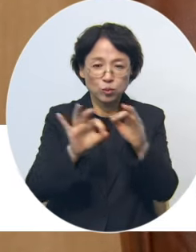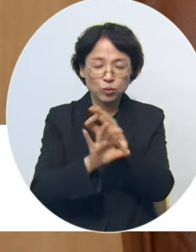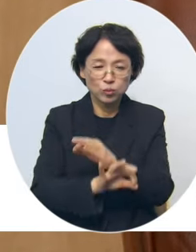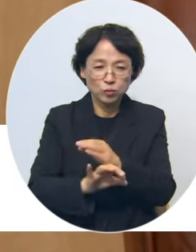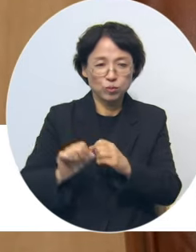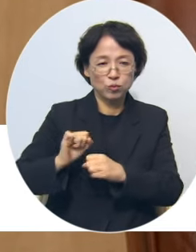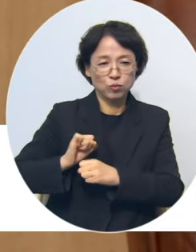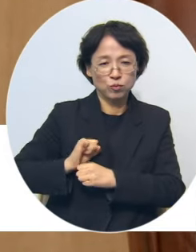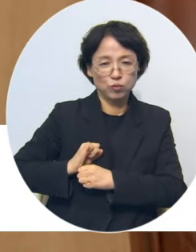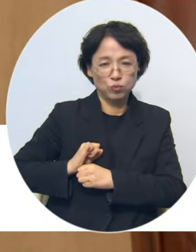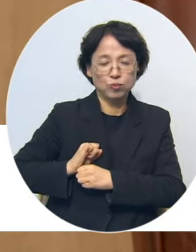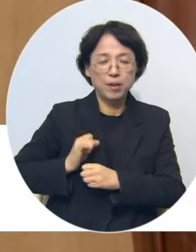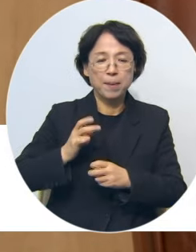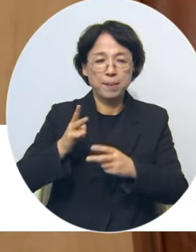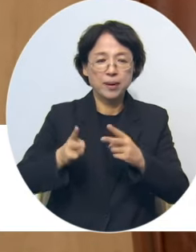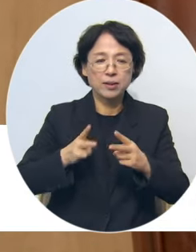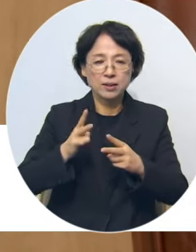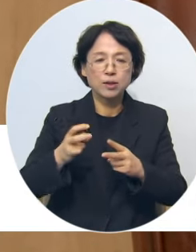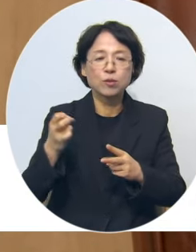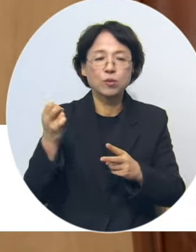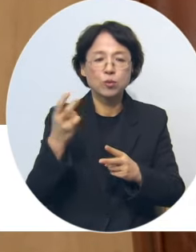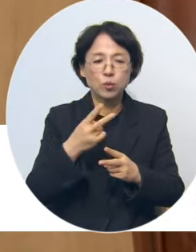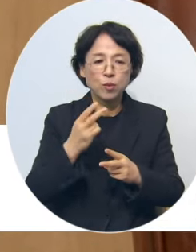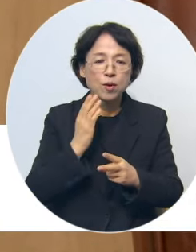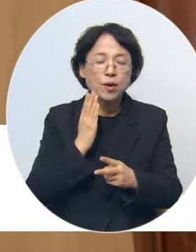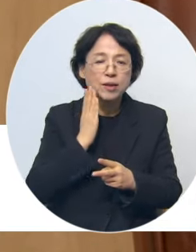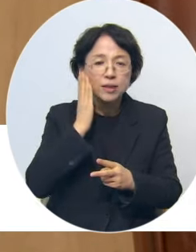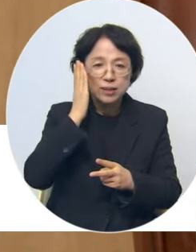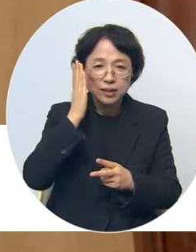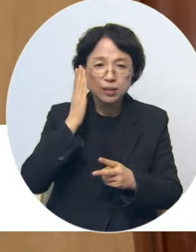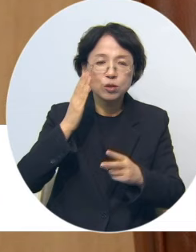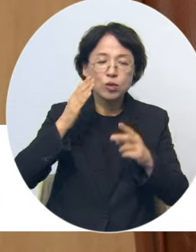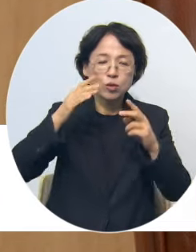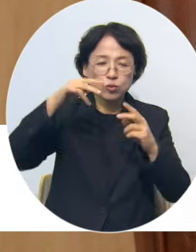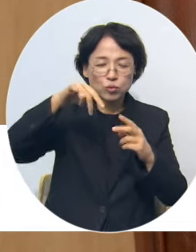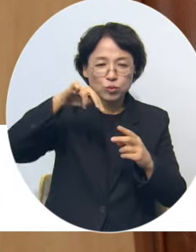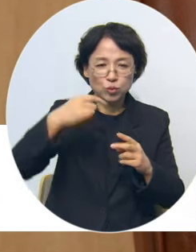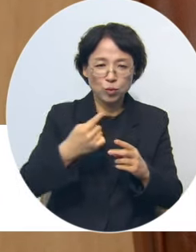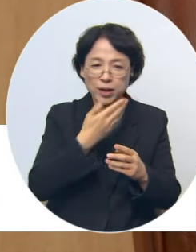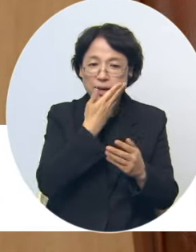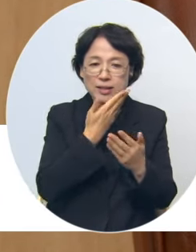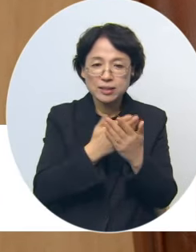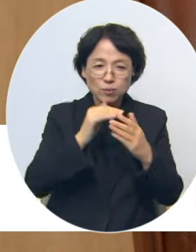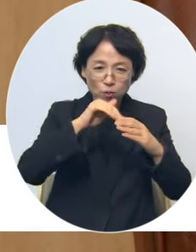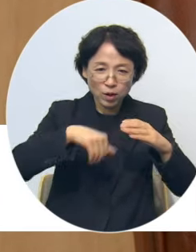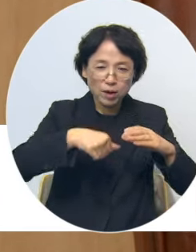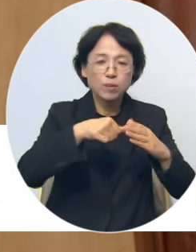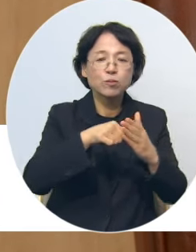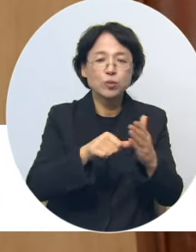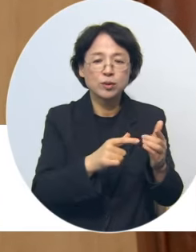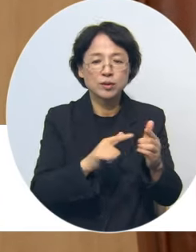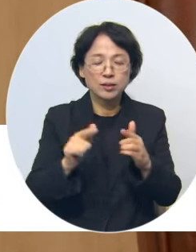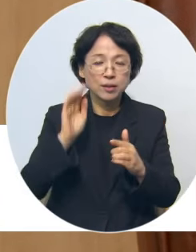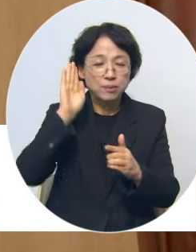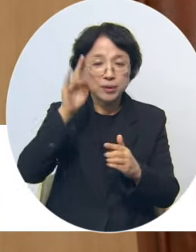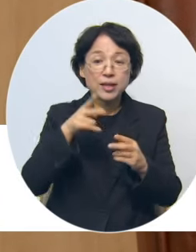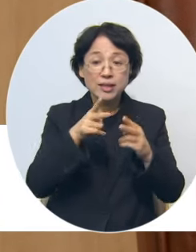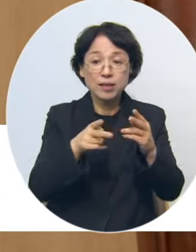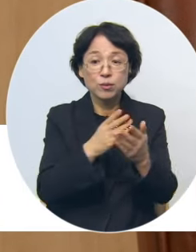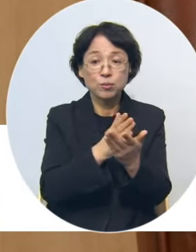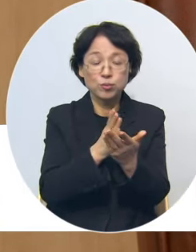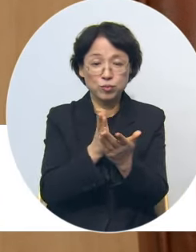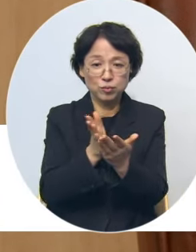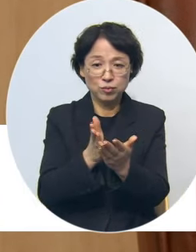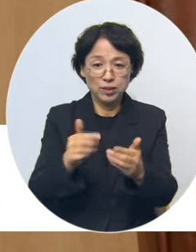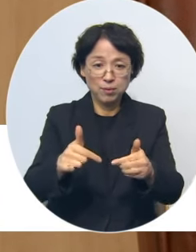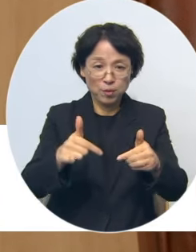교류를 넘어 국방, 방산, 그리고 그린 수소, 핵심 광물을 비롯한 미래 산업